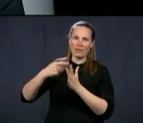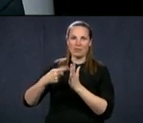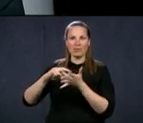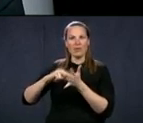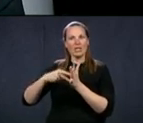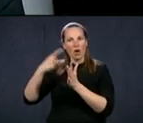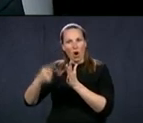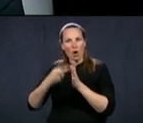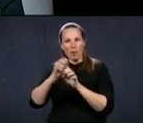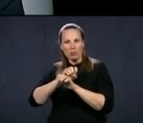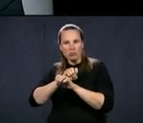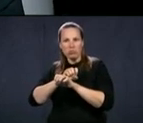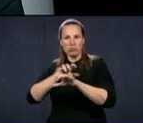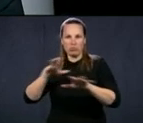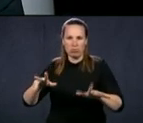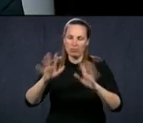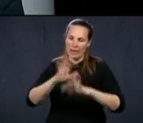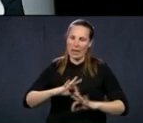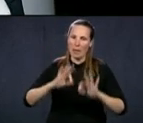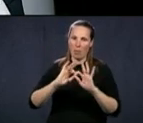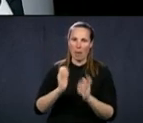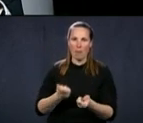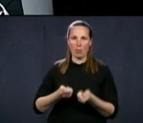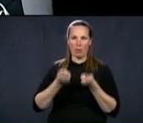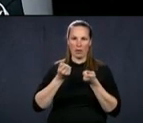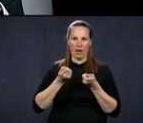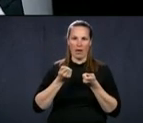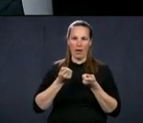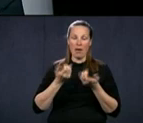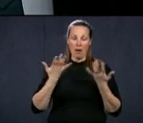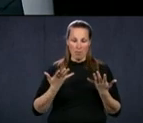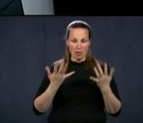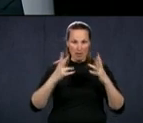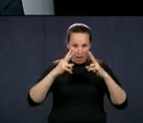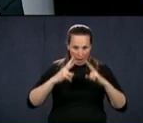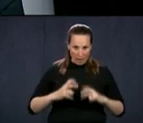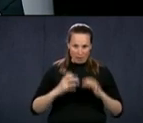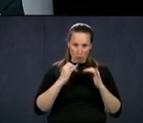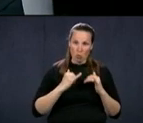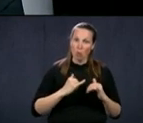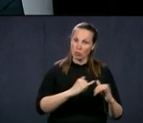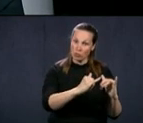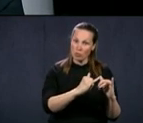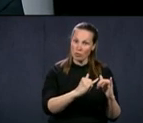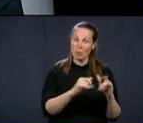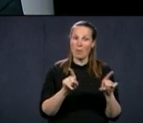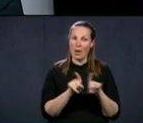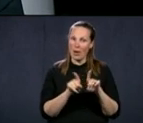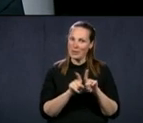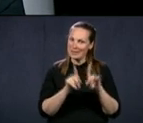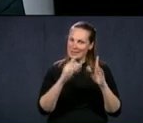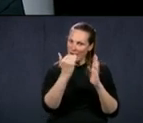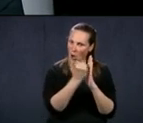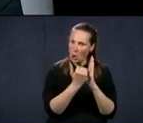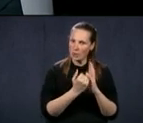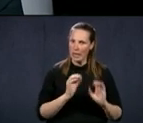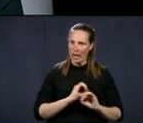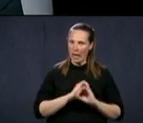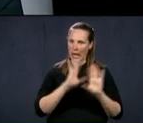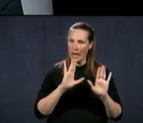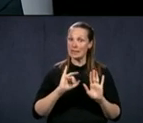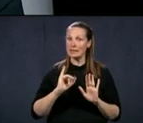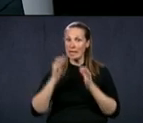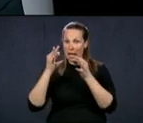respectent la distanciation. Donc, tout ça va être analysé, mais on va aussi donner les consignes très claires. Si on ferme